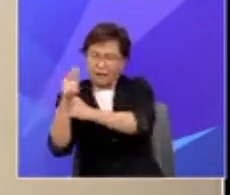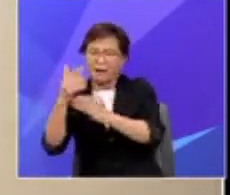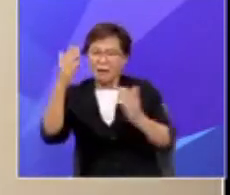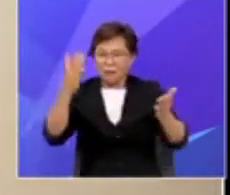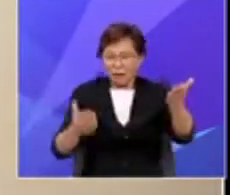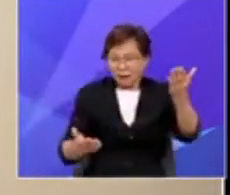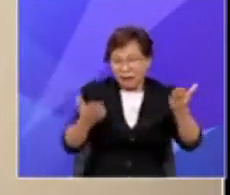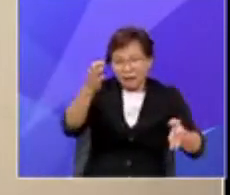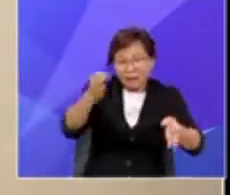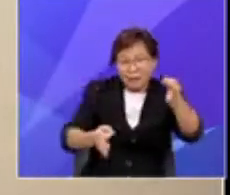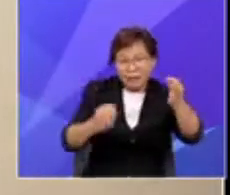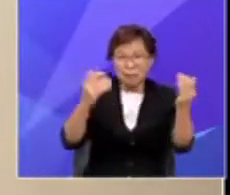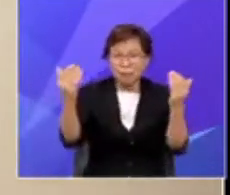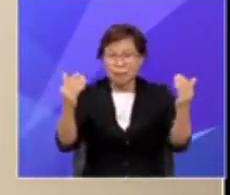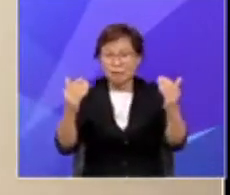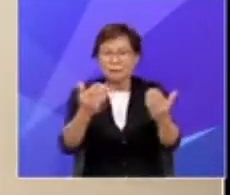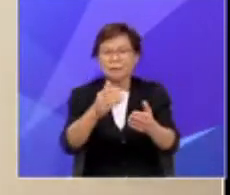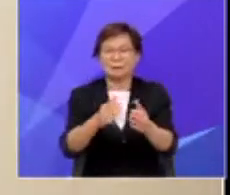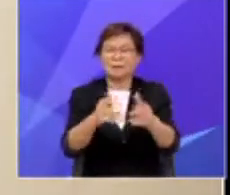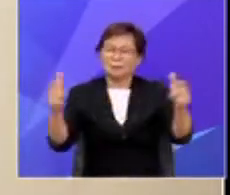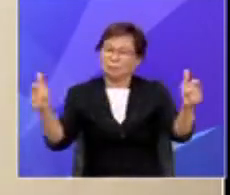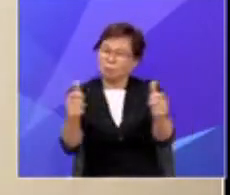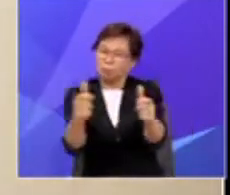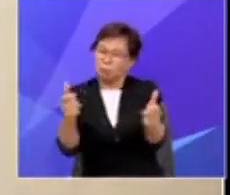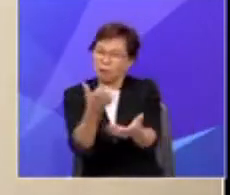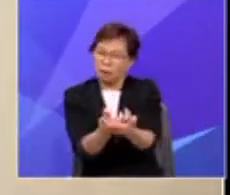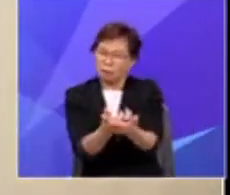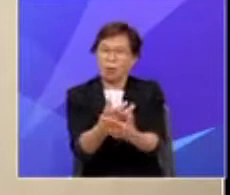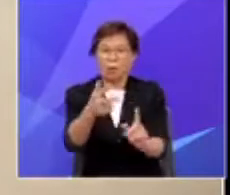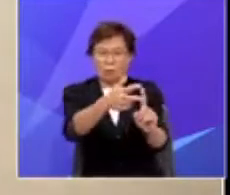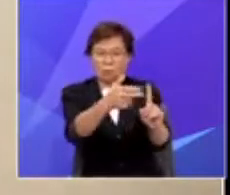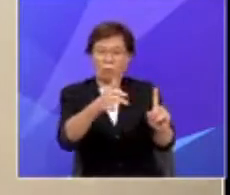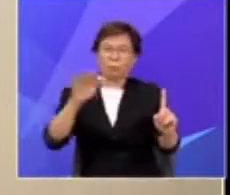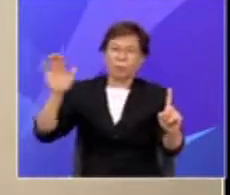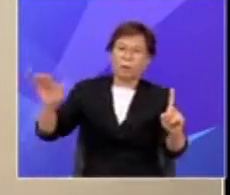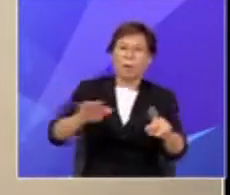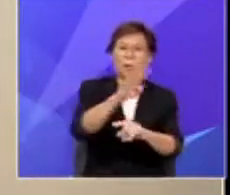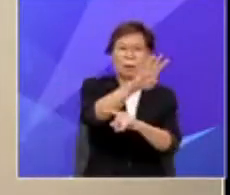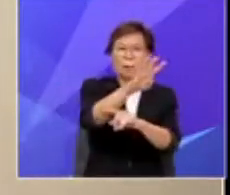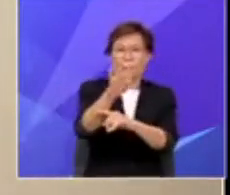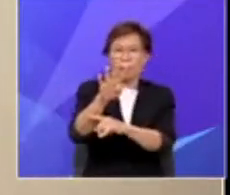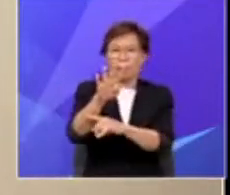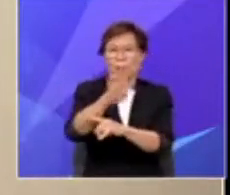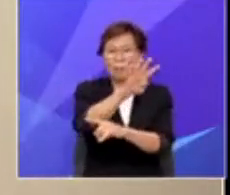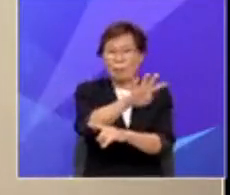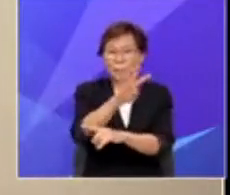site economy jaman2 siang mempunyai